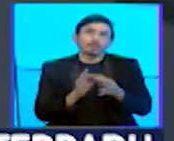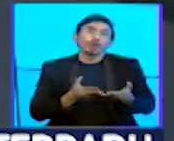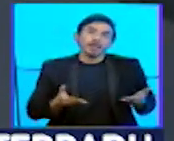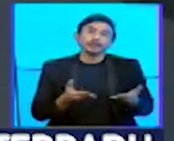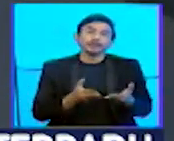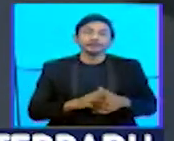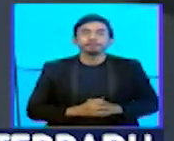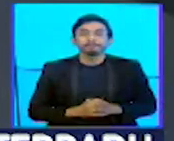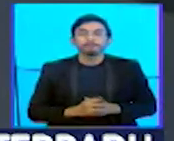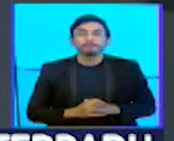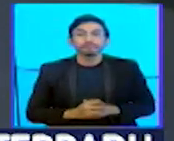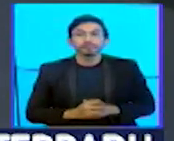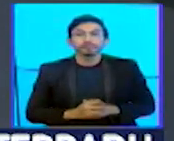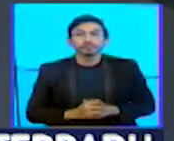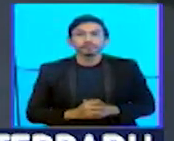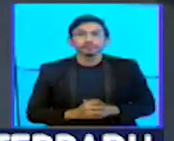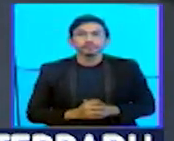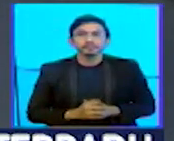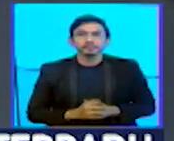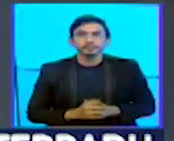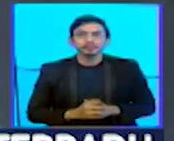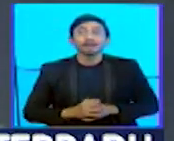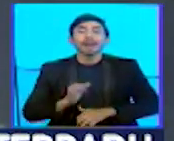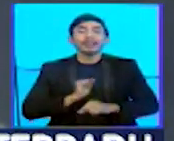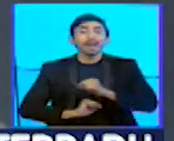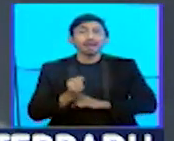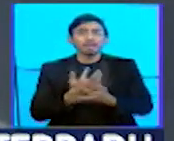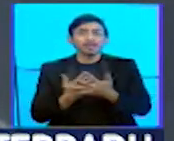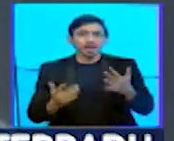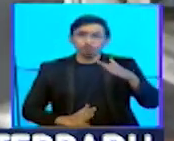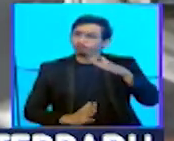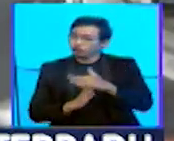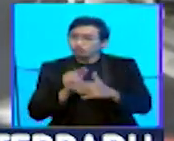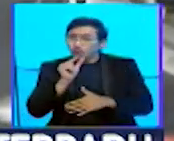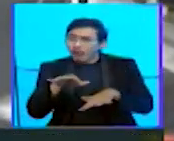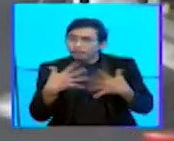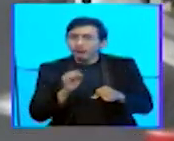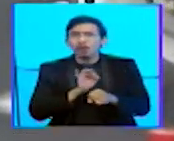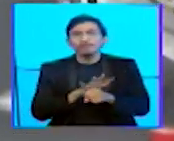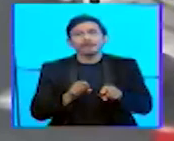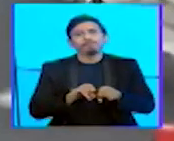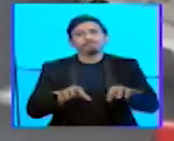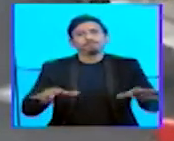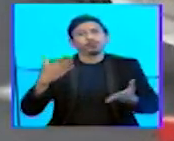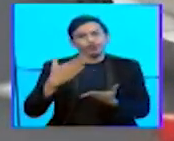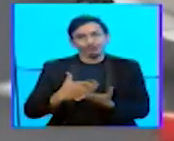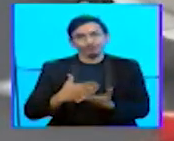masing-masing. Terhentinya mobilitas warga juga penting untuk menekan penyebaran COVID-19 yang hingga kini